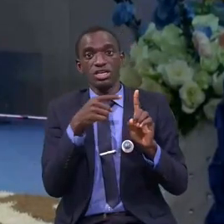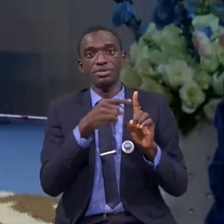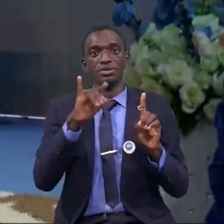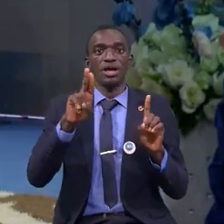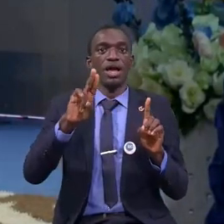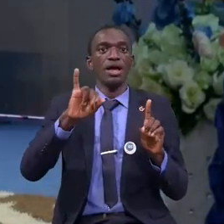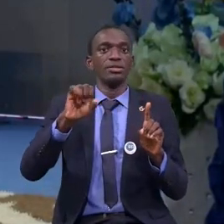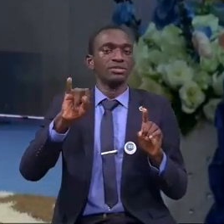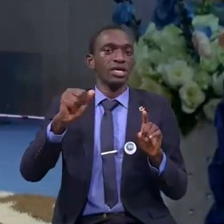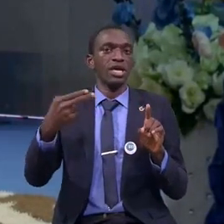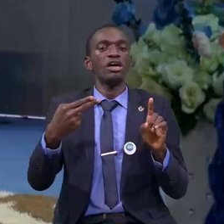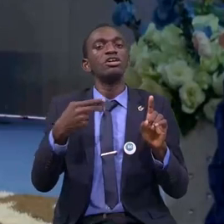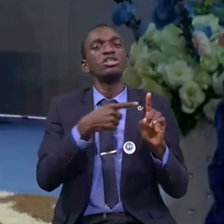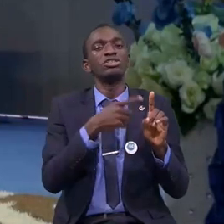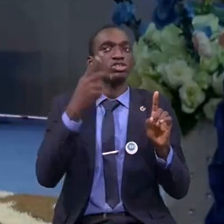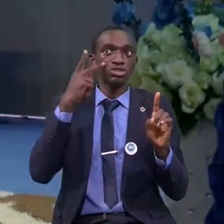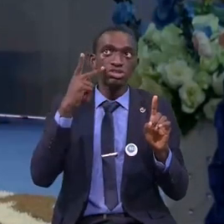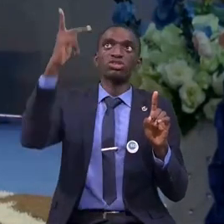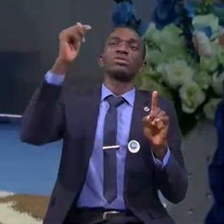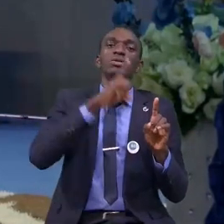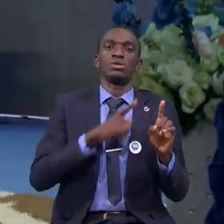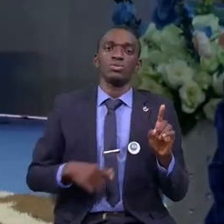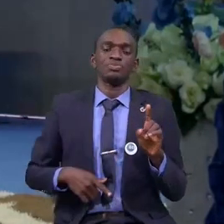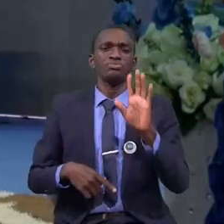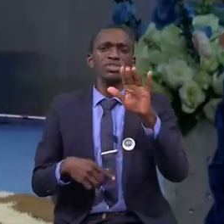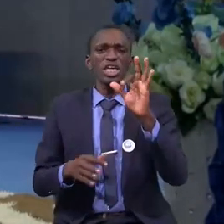Si quelque chose est arrivé dans ta vie cette année,